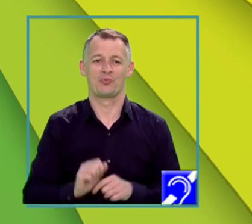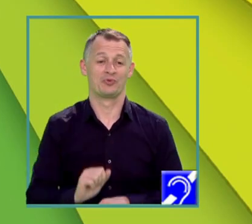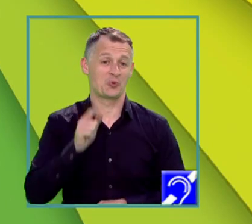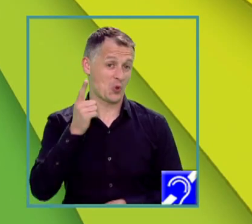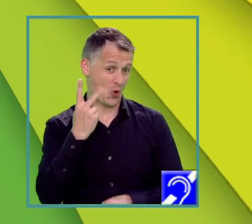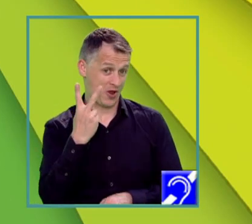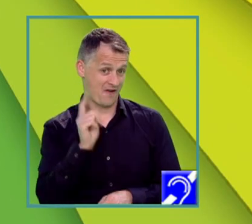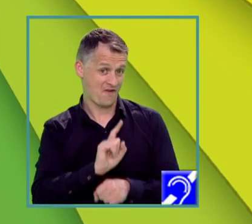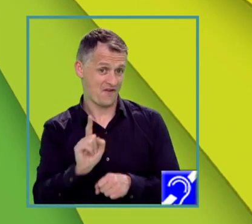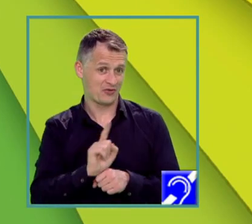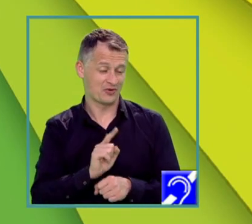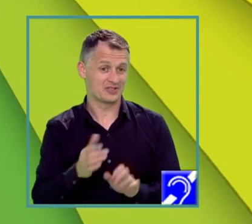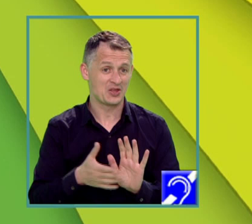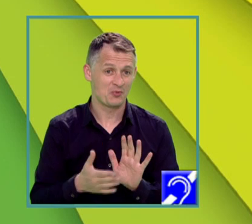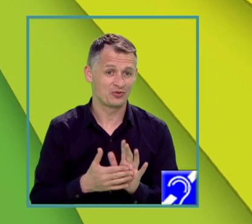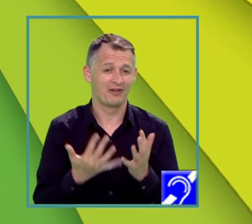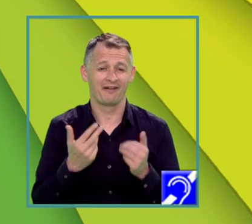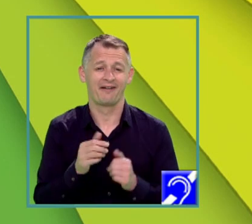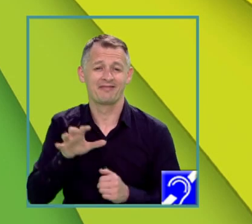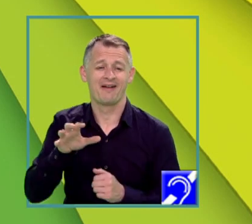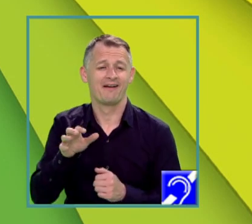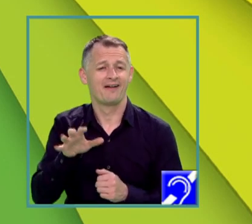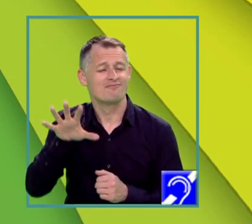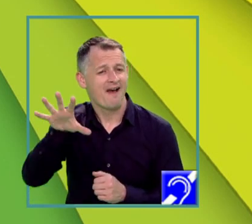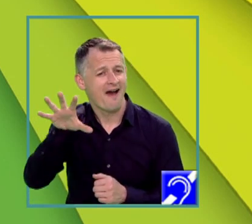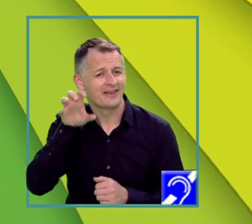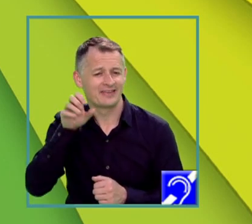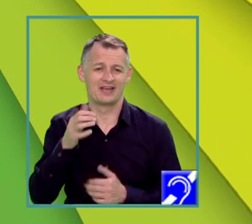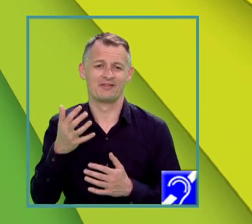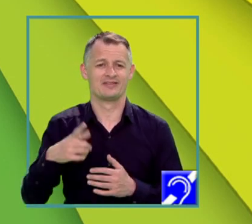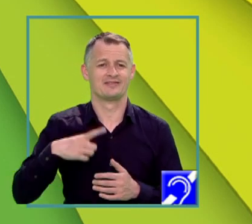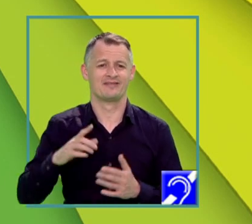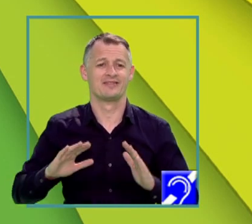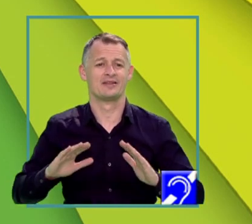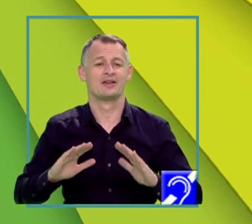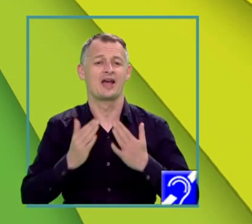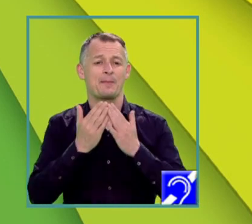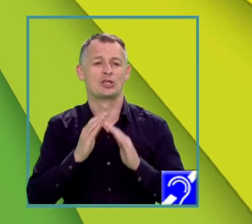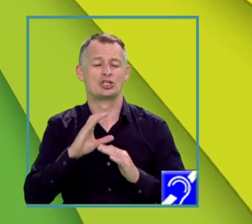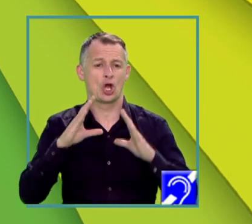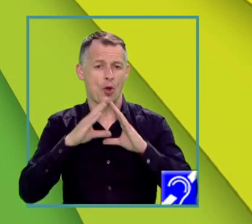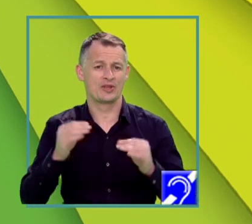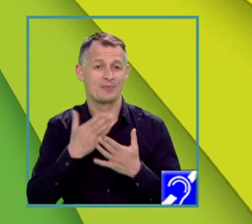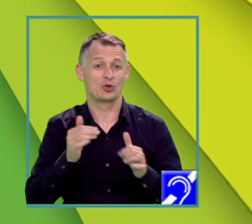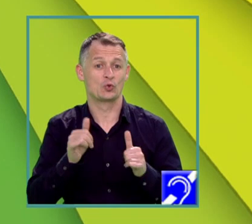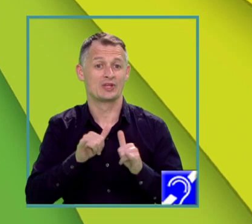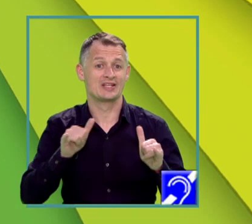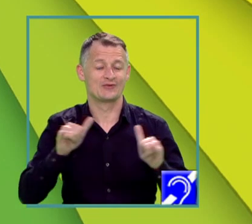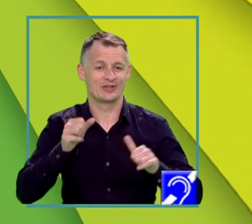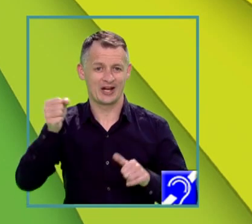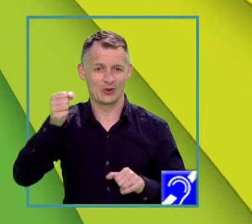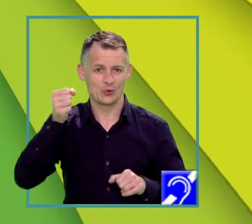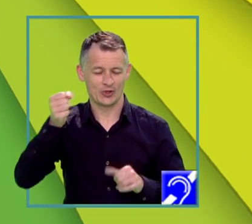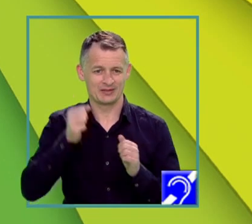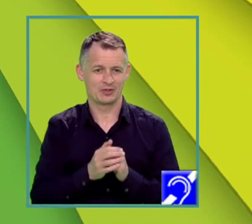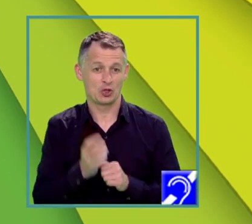factori prin care să demonstrăm Cât de atractiv sunt Carpații românești pentru dezvoltarea turismului câte două puncte